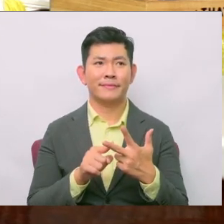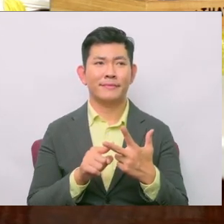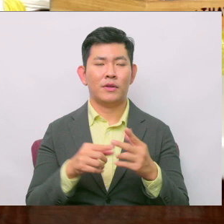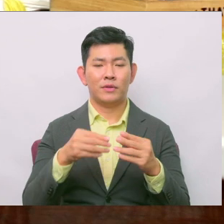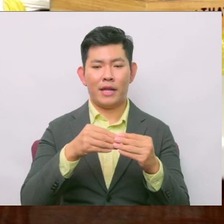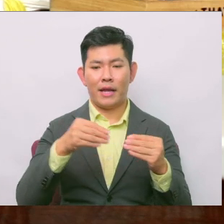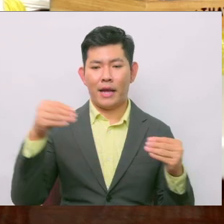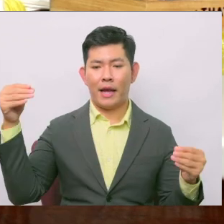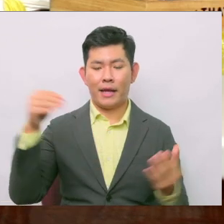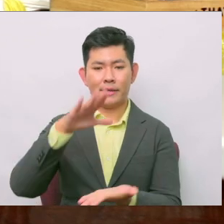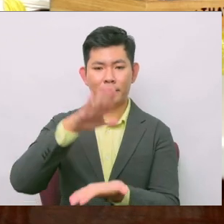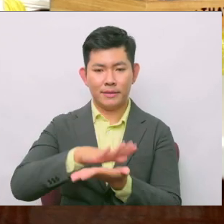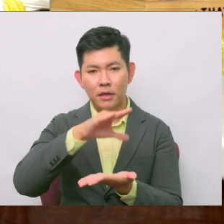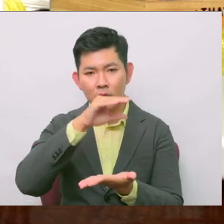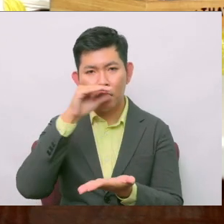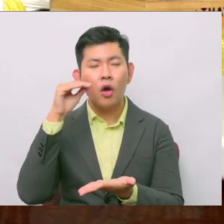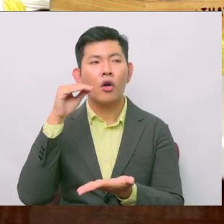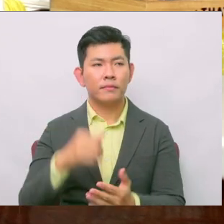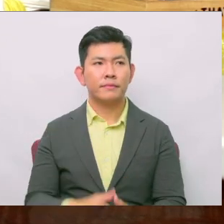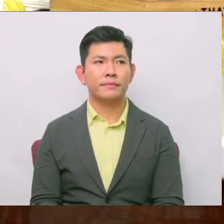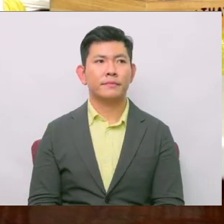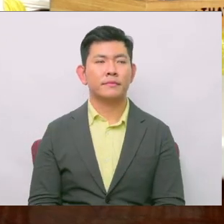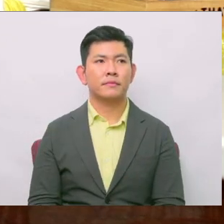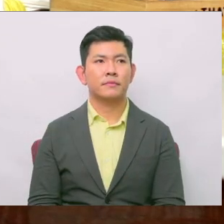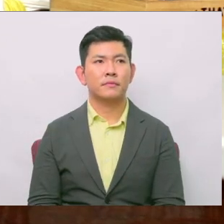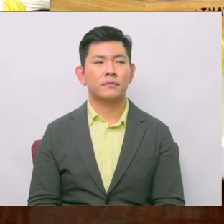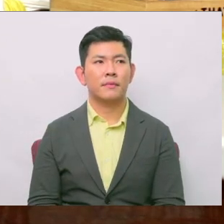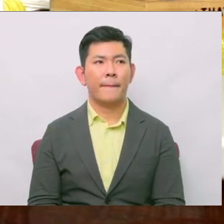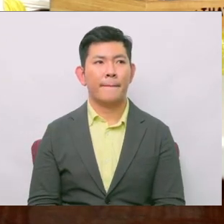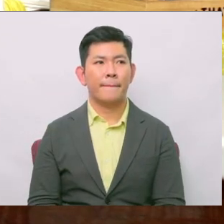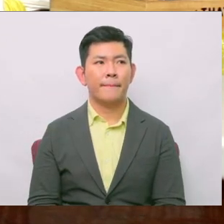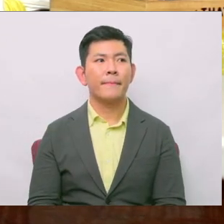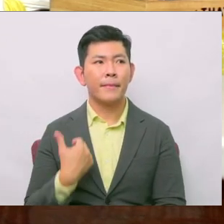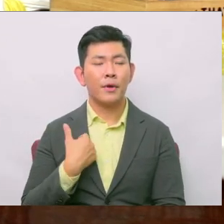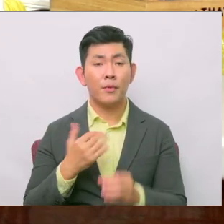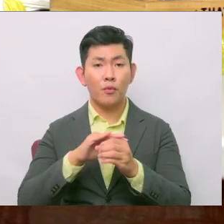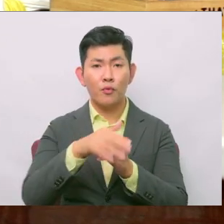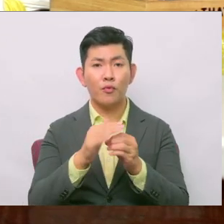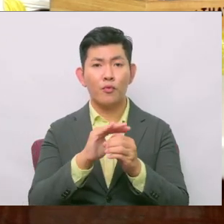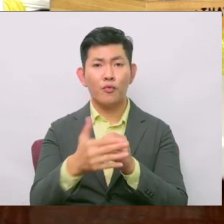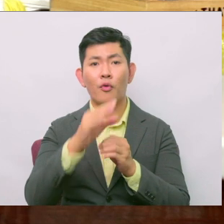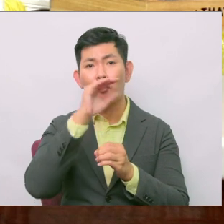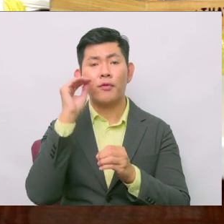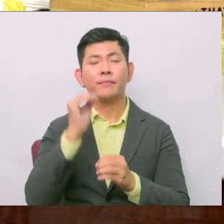ายนะคะ ค่ะ แล้วก็ มะกรูด นะคะแล